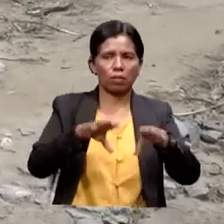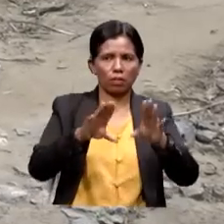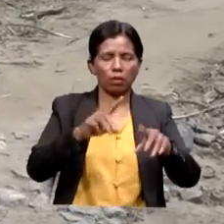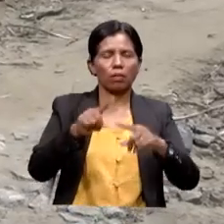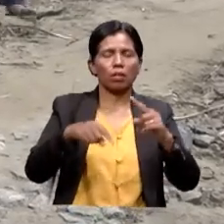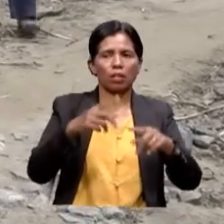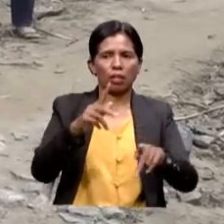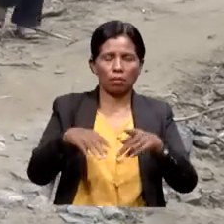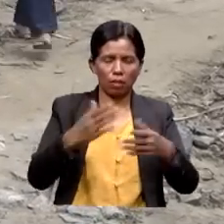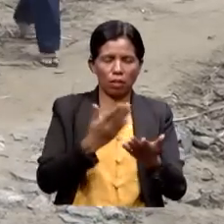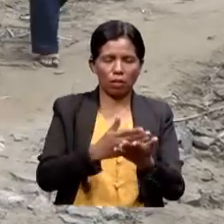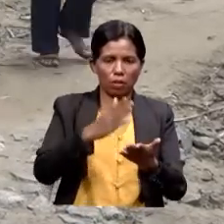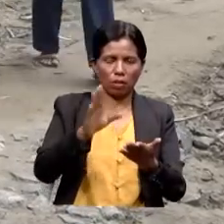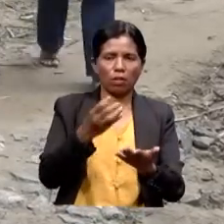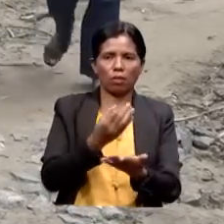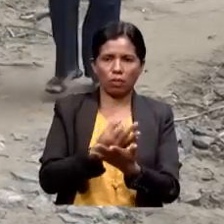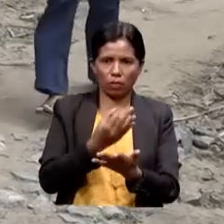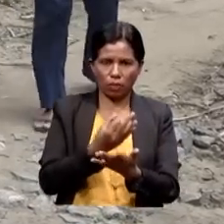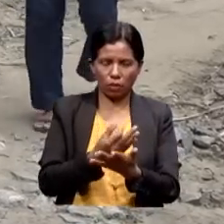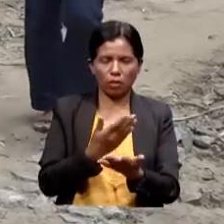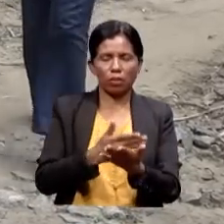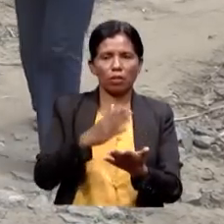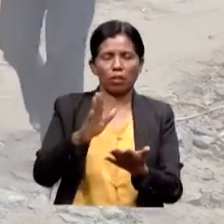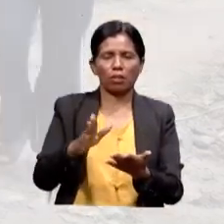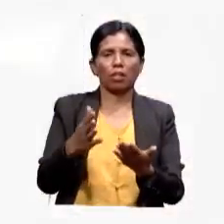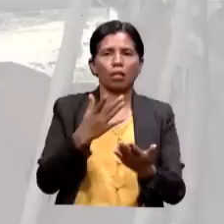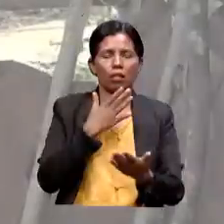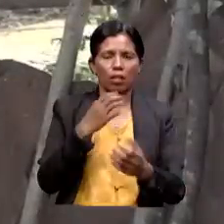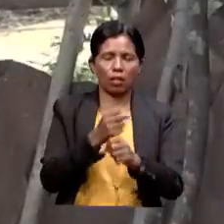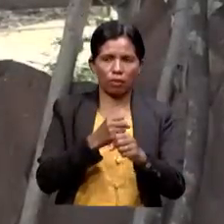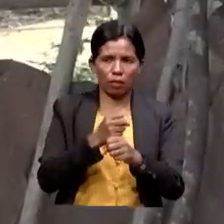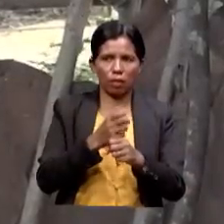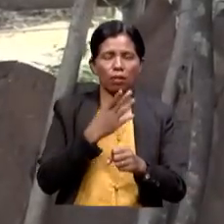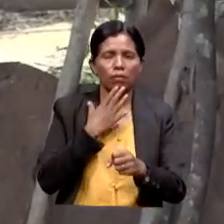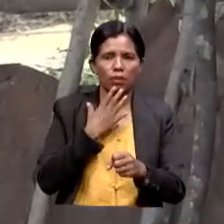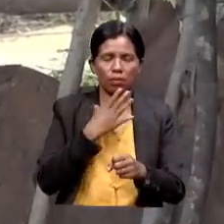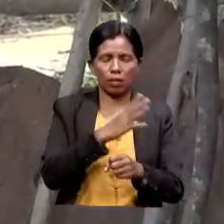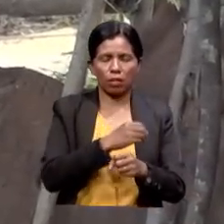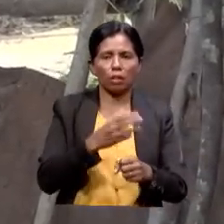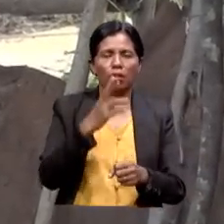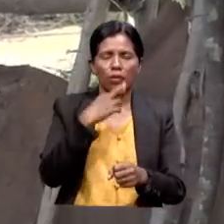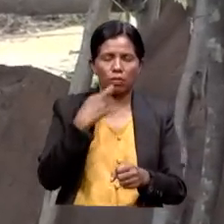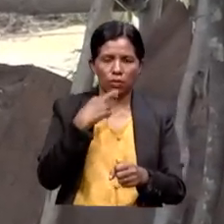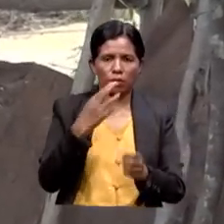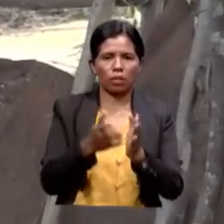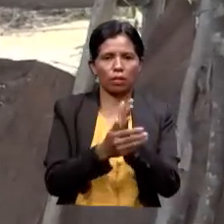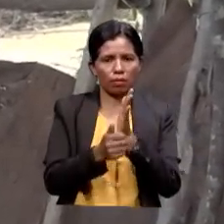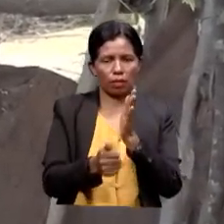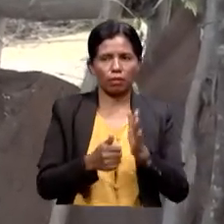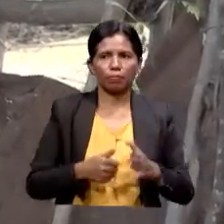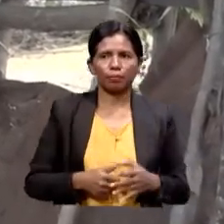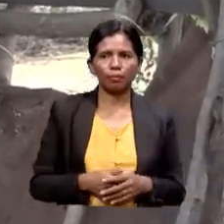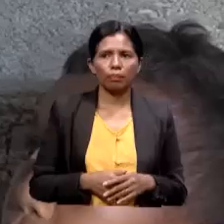e mahola, osan hirak ne, hudi sosa fali kafe, masih midar fos nomina. Oh la